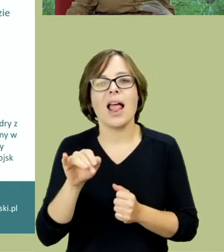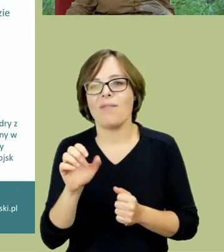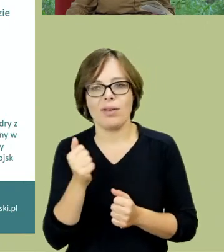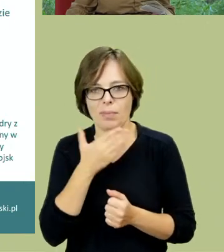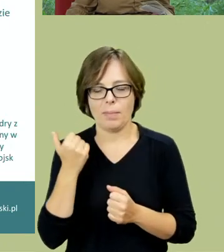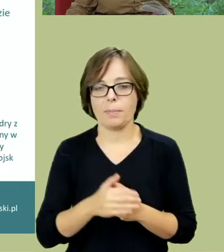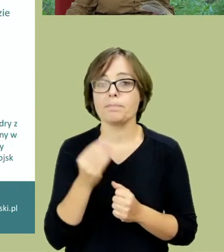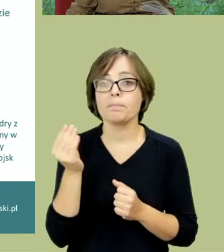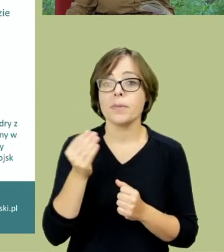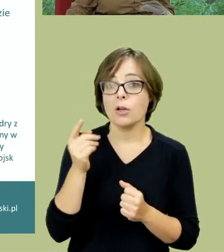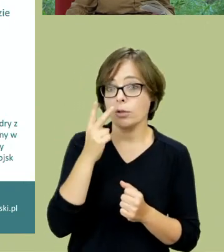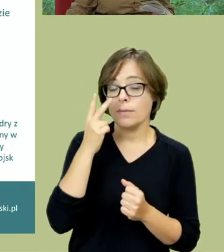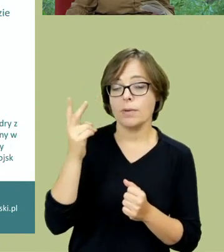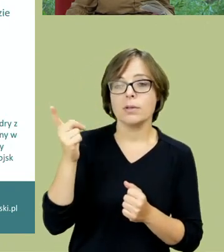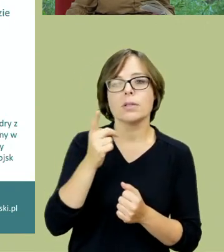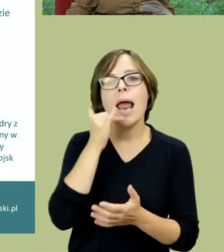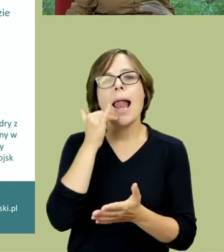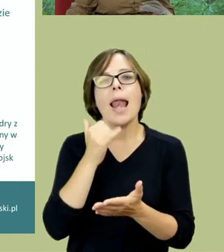z frontu